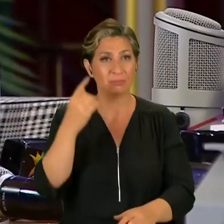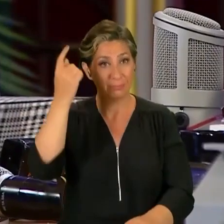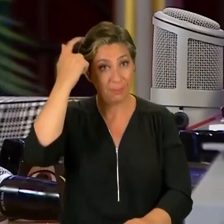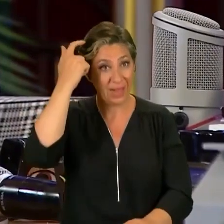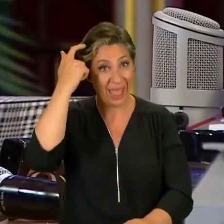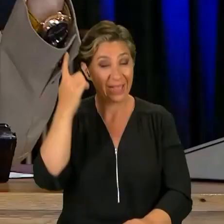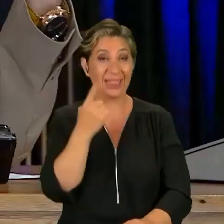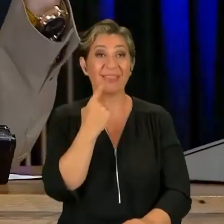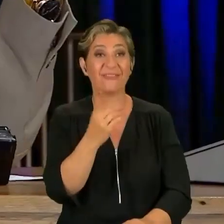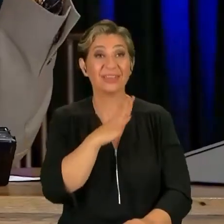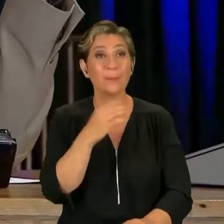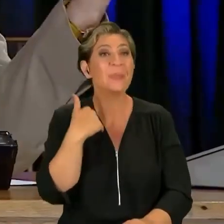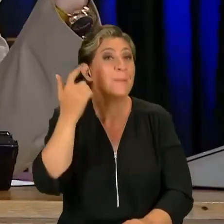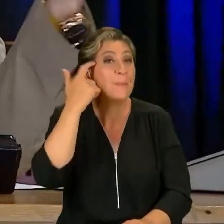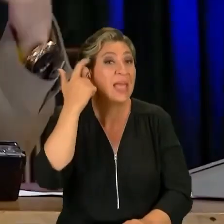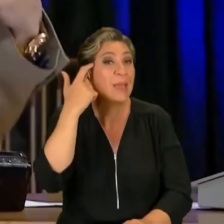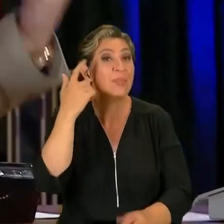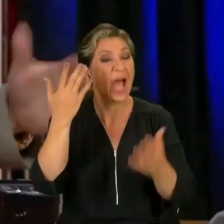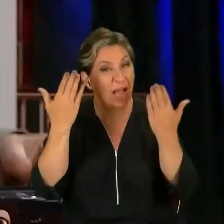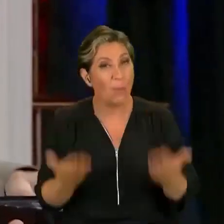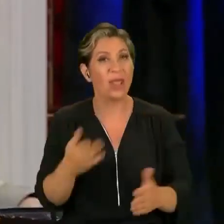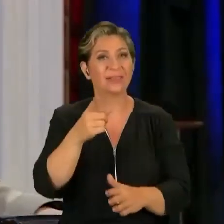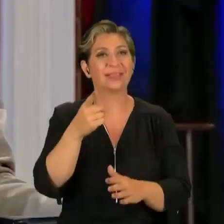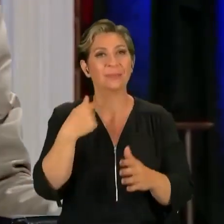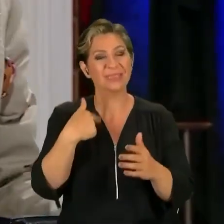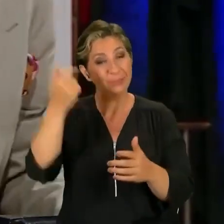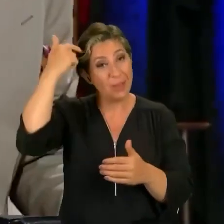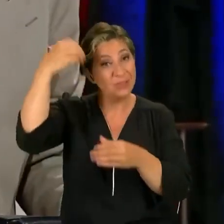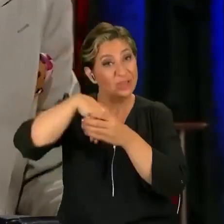böyle bir laf vardır. Hani beni beynimle algılayın, beynimin